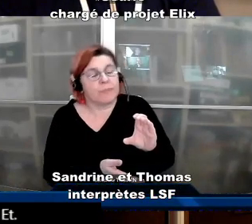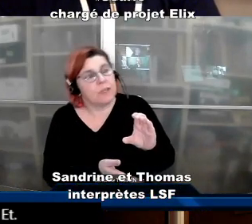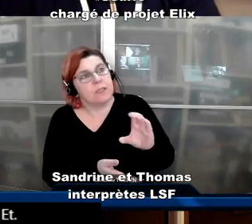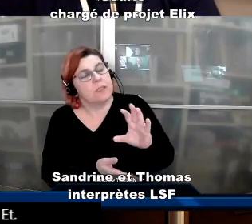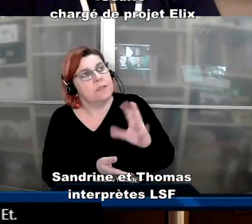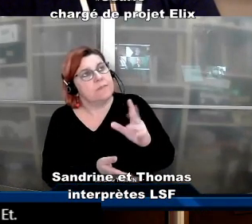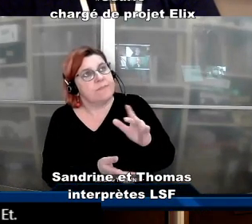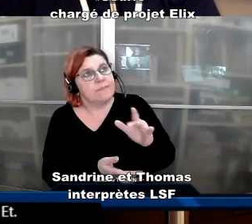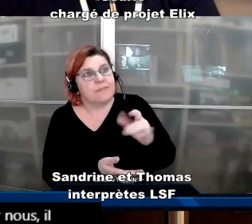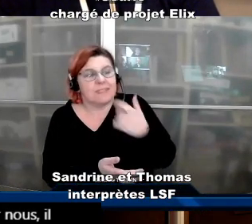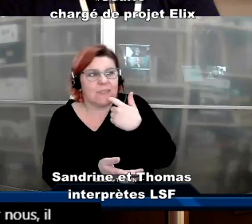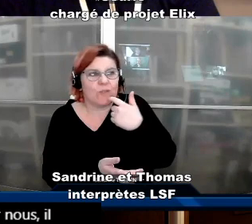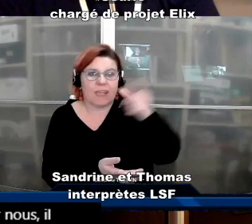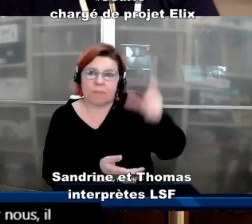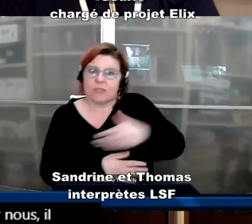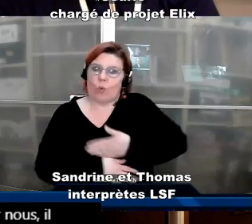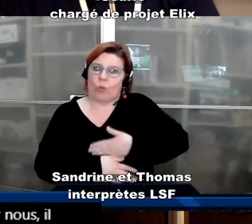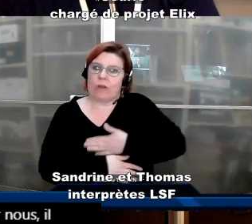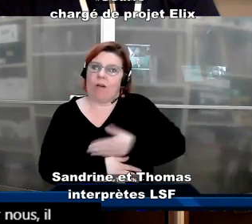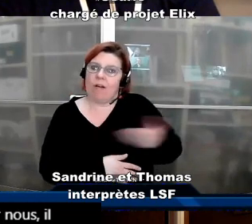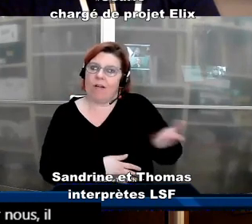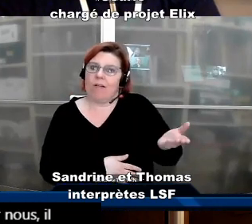cette personne est satisfaite en fait